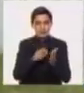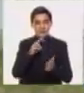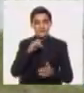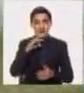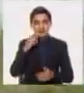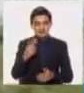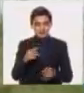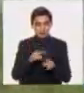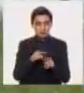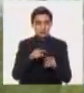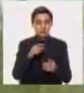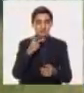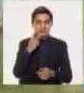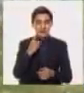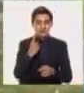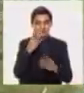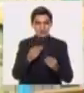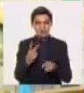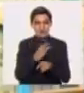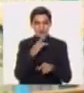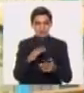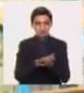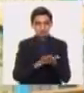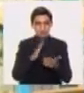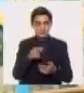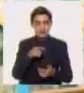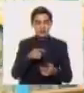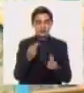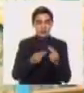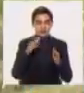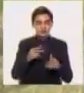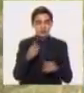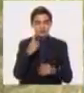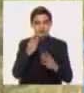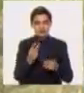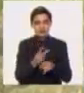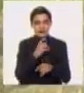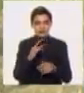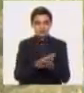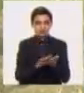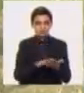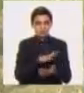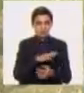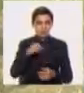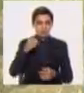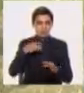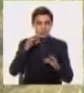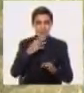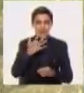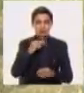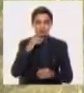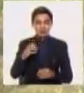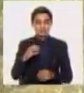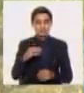жұмыстары күніне 2 рет жүргізіледі. Сондай-ақ мынау ойын алаңдарда күніне 2 рет тазаланатынын айтады. Ең кемінде ауа райының қолайлығына байланысты 5 сағат